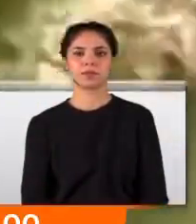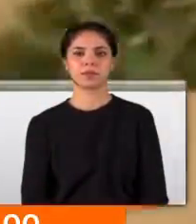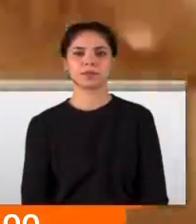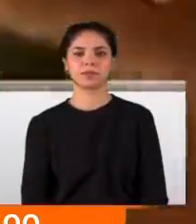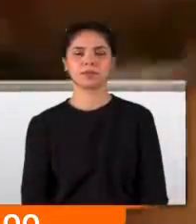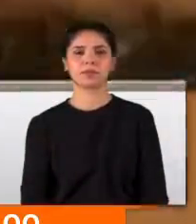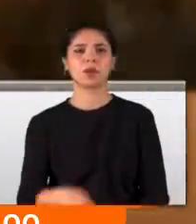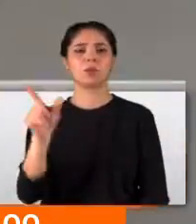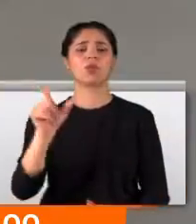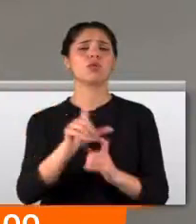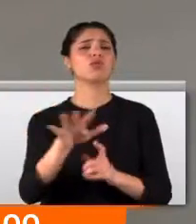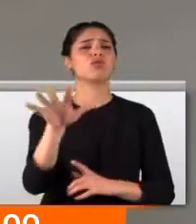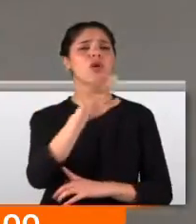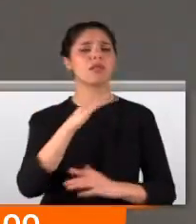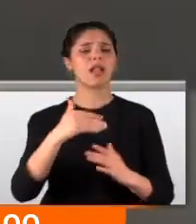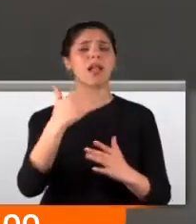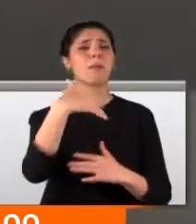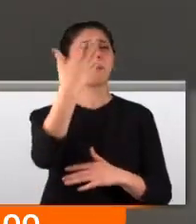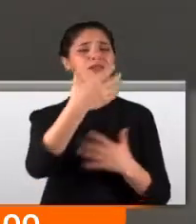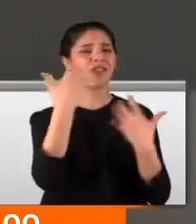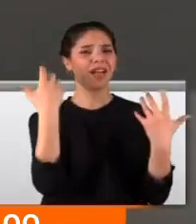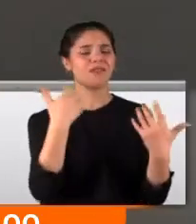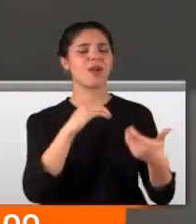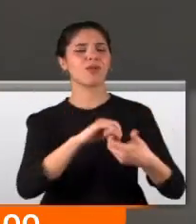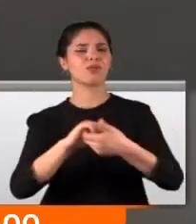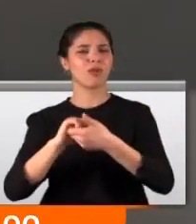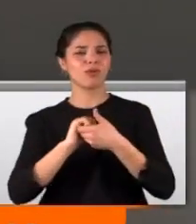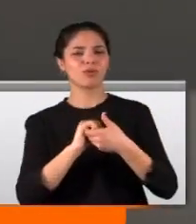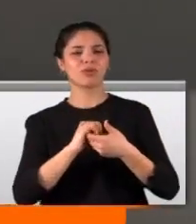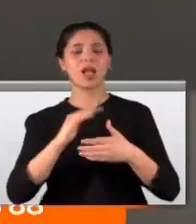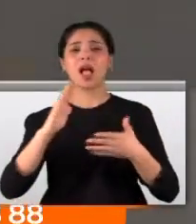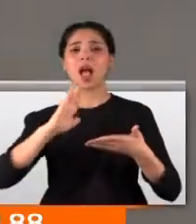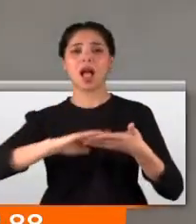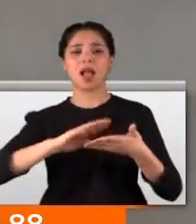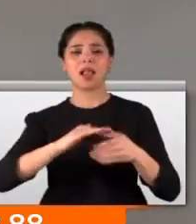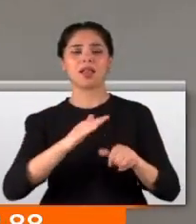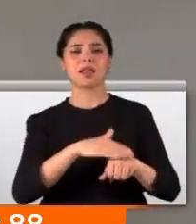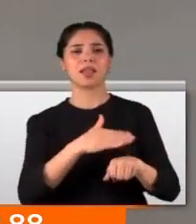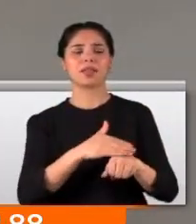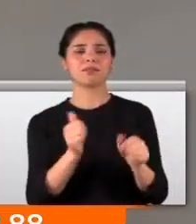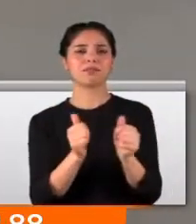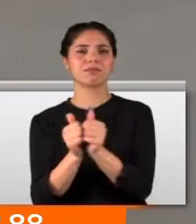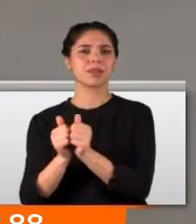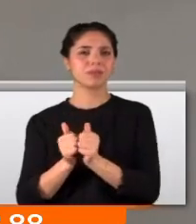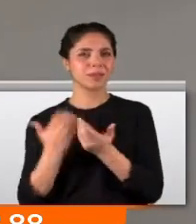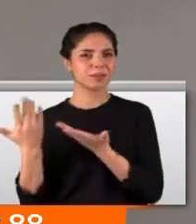Bobi çok sosyal diğer hayvanlarla da arası Epey iyi Hatta en yakın arkadaşı bir kedi